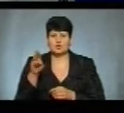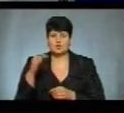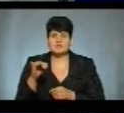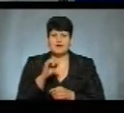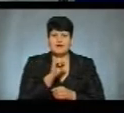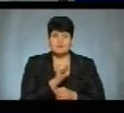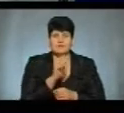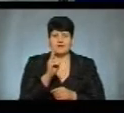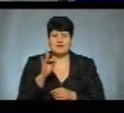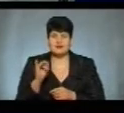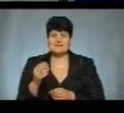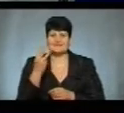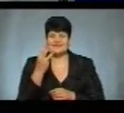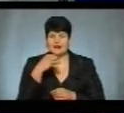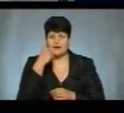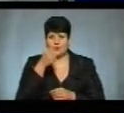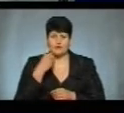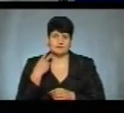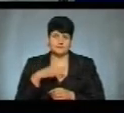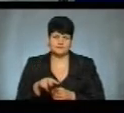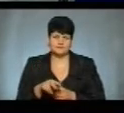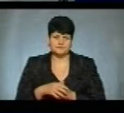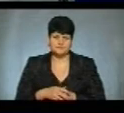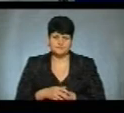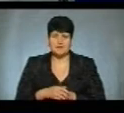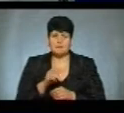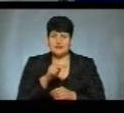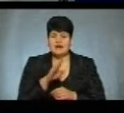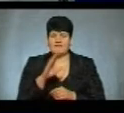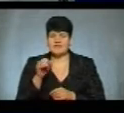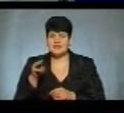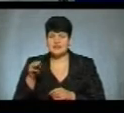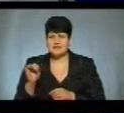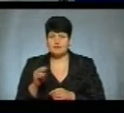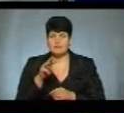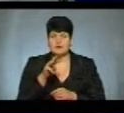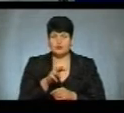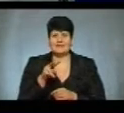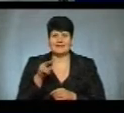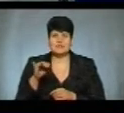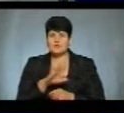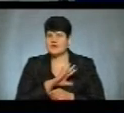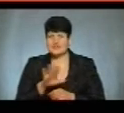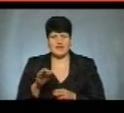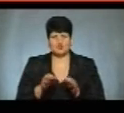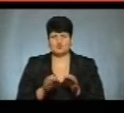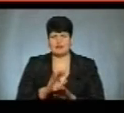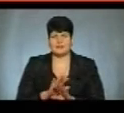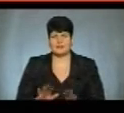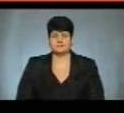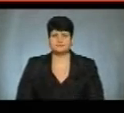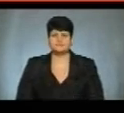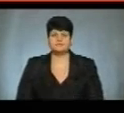Кравцю – по 3 роки виправної колонії і 2 роки заслання. Петра Вітєва та Миколу Лисого не судили.